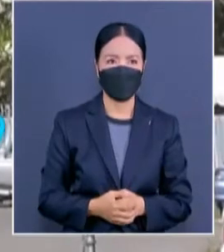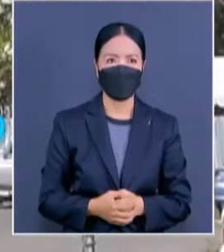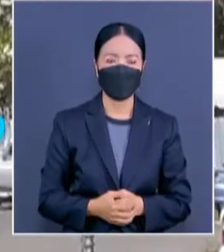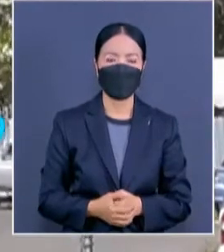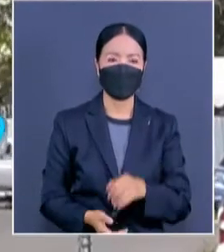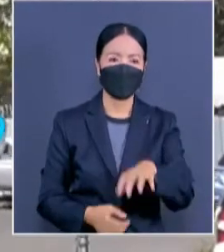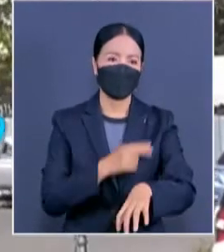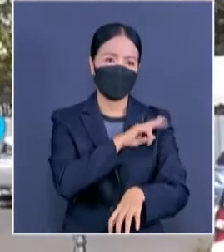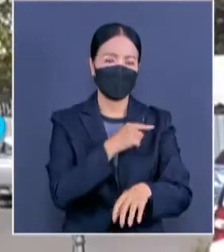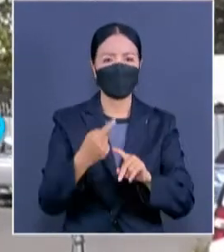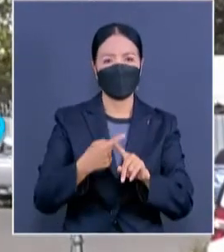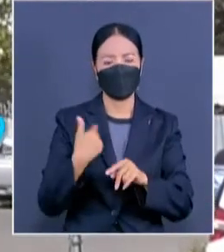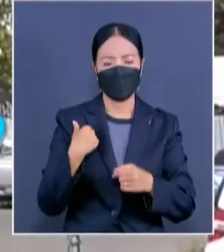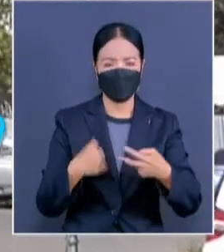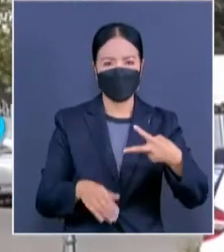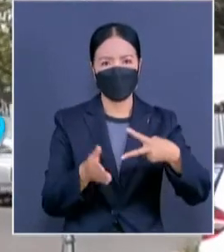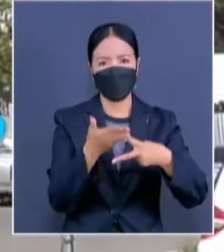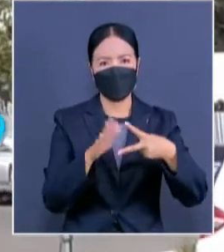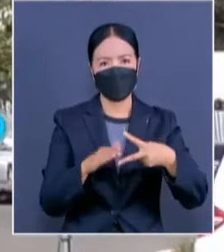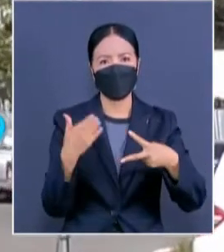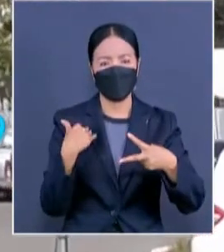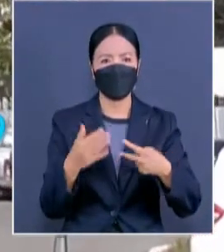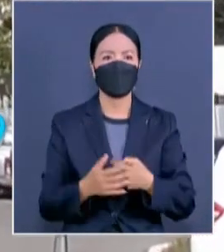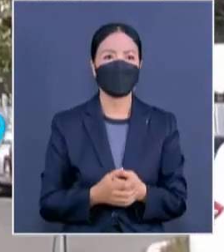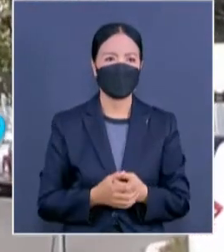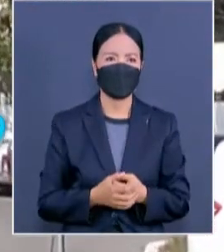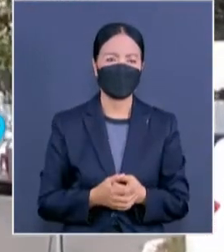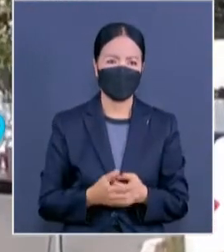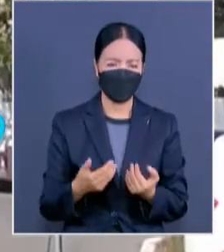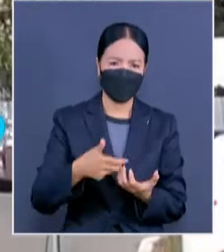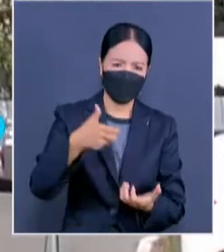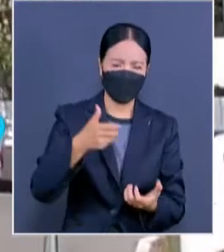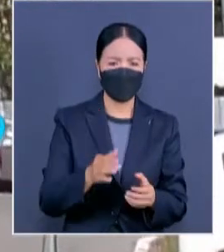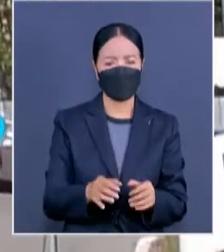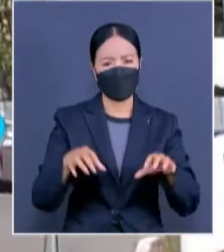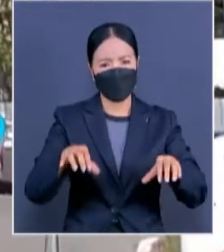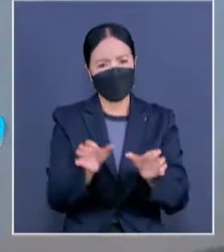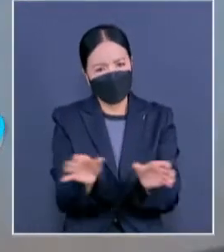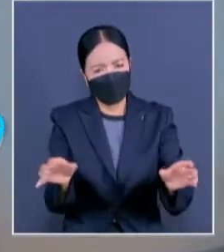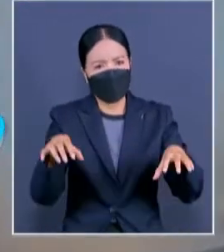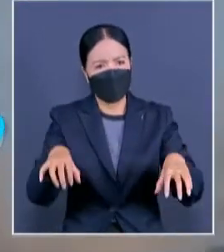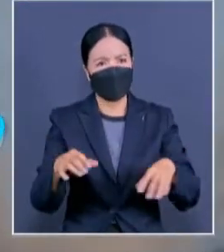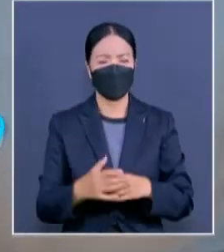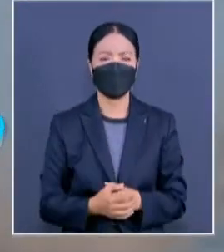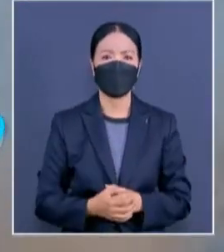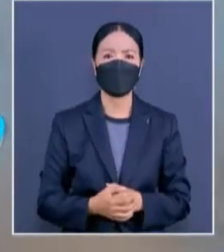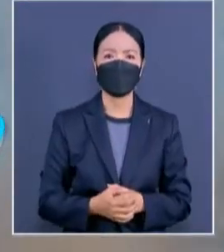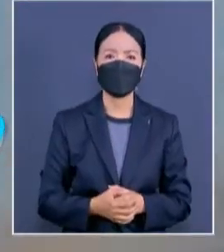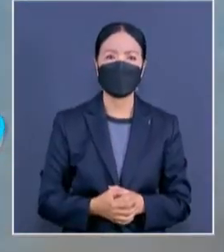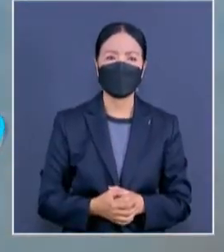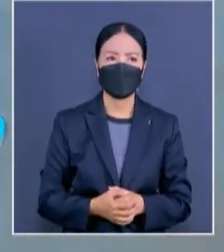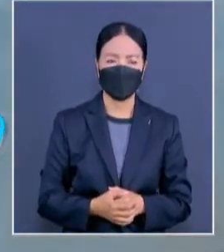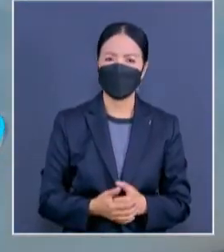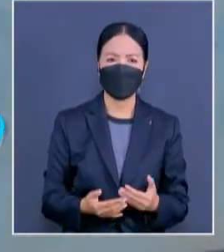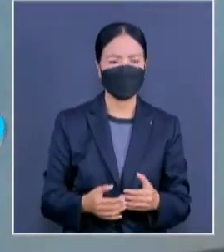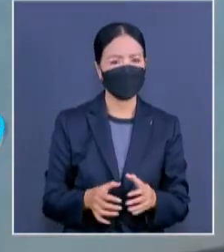ลสนามก็รู้นะครับว่าอ๋อมันมีชั้นบนชั้นล่างเนี่ยแล้วก็น่าจะแยกโซนกันหน่อยไห ม สำหรับผู้ที่ต่างเพศกันเนี่ยนะครับ